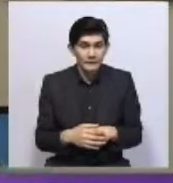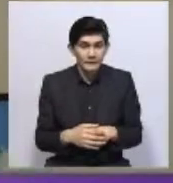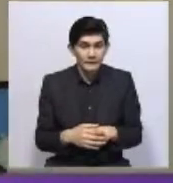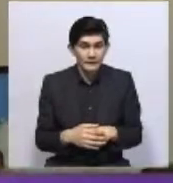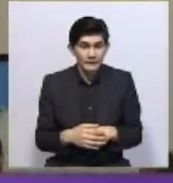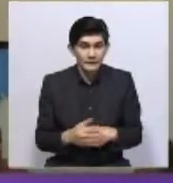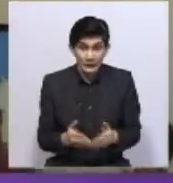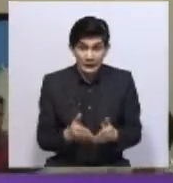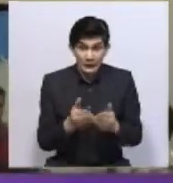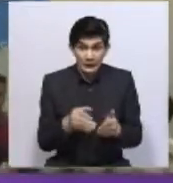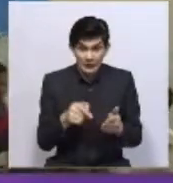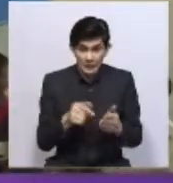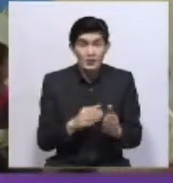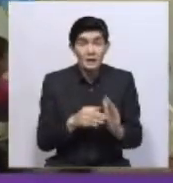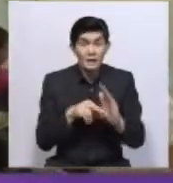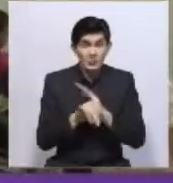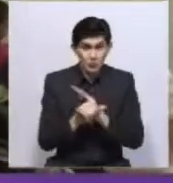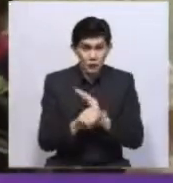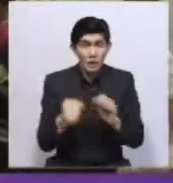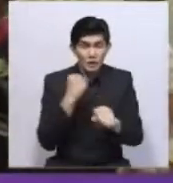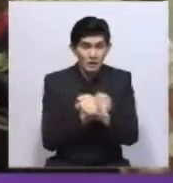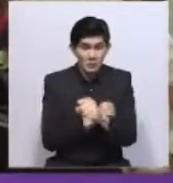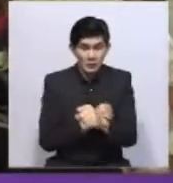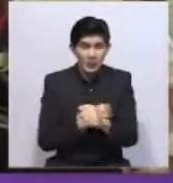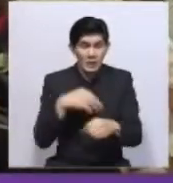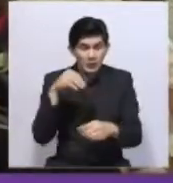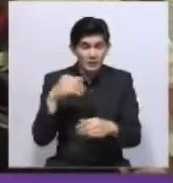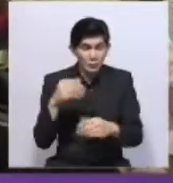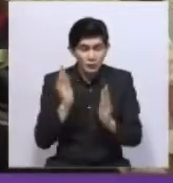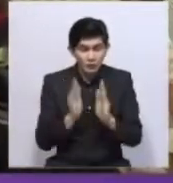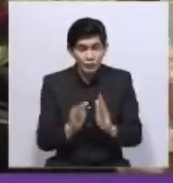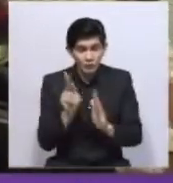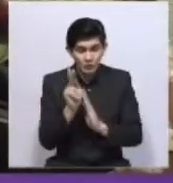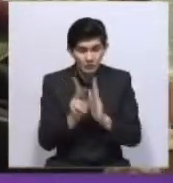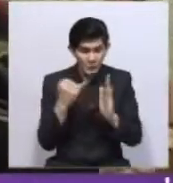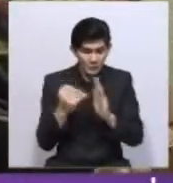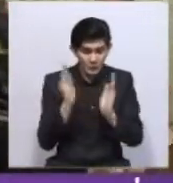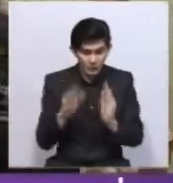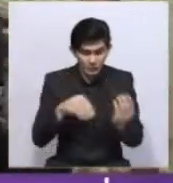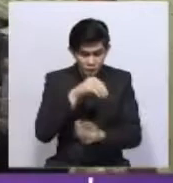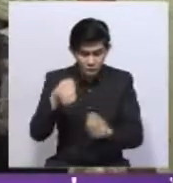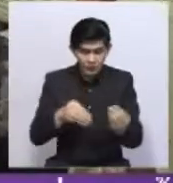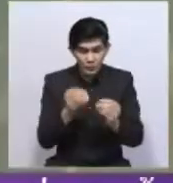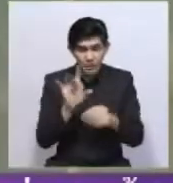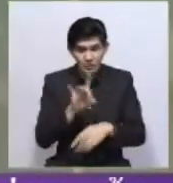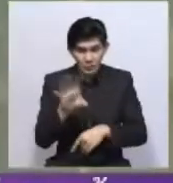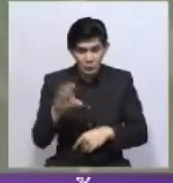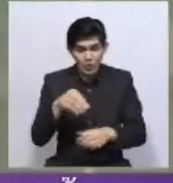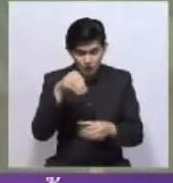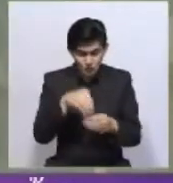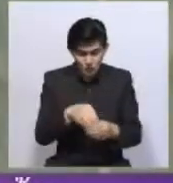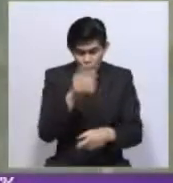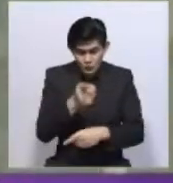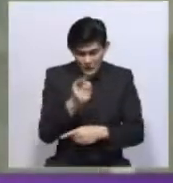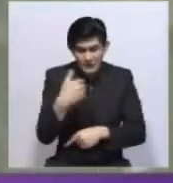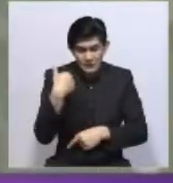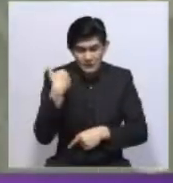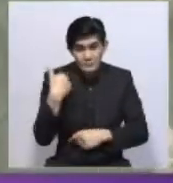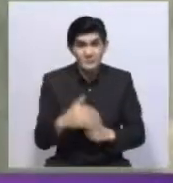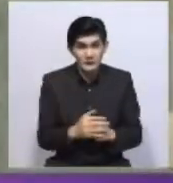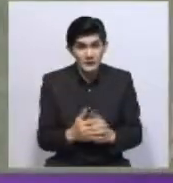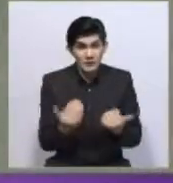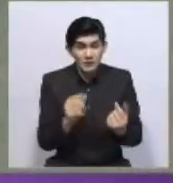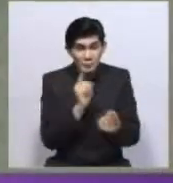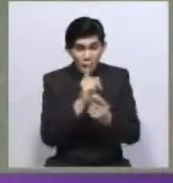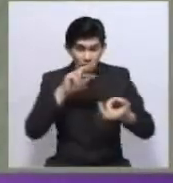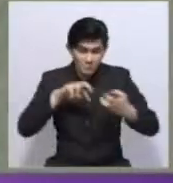ภายในท่าเรืออ่าวมะขามป้อมมีแรงงานต่างด้าวหมุนเวียนเข้าออกอยู่ประมาณ100คนที่ประจำอยู่กับเรือแต่ละลำ